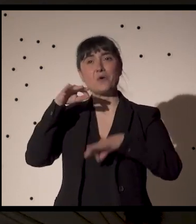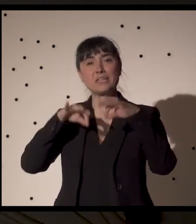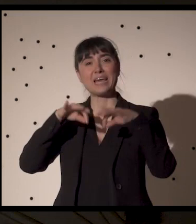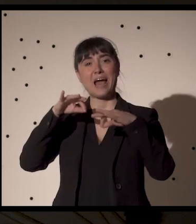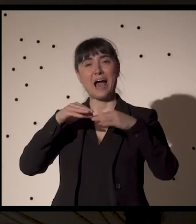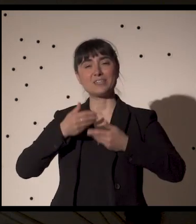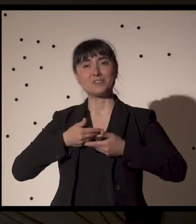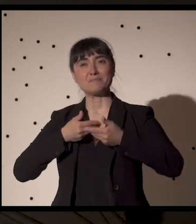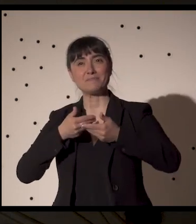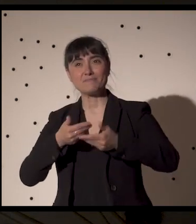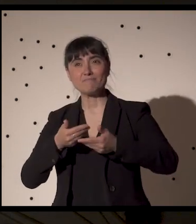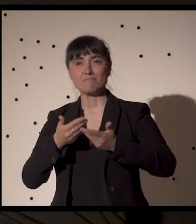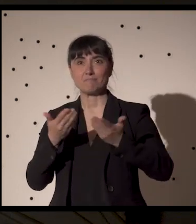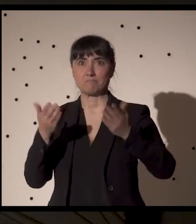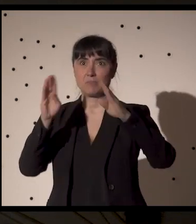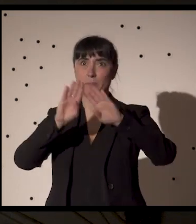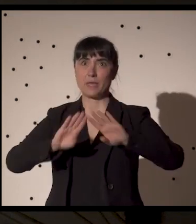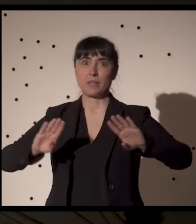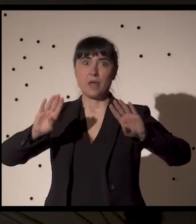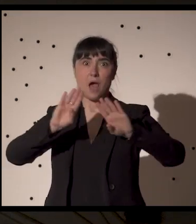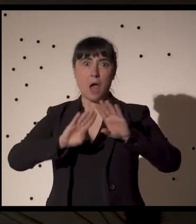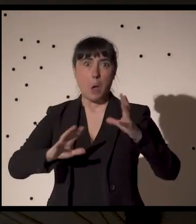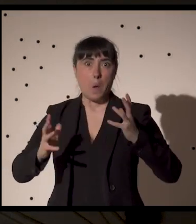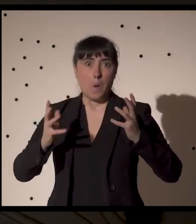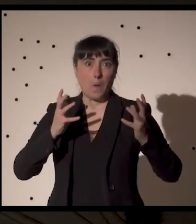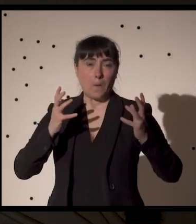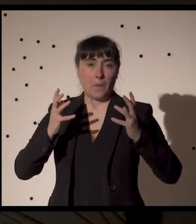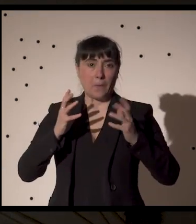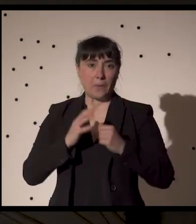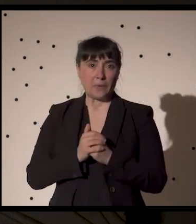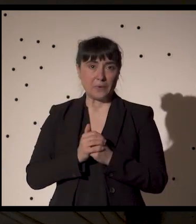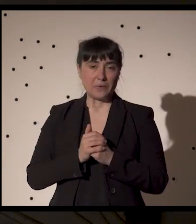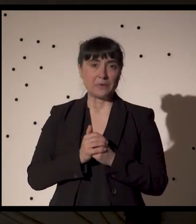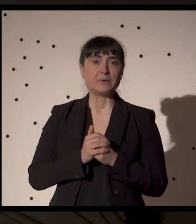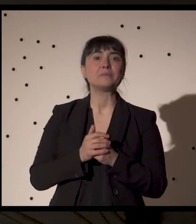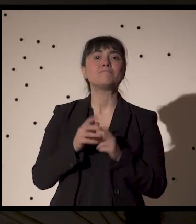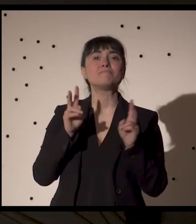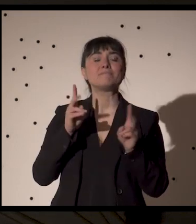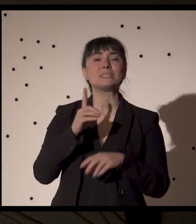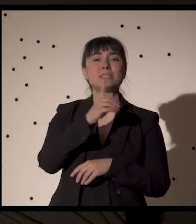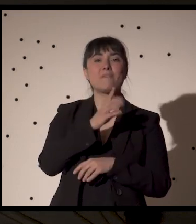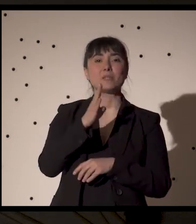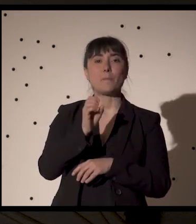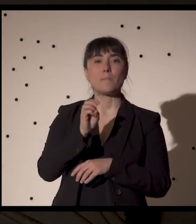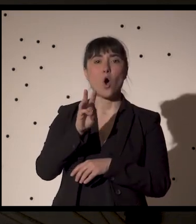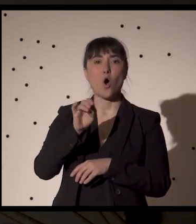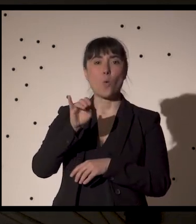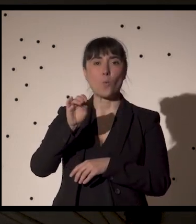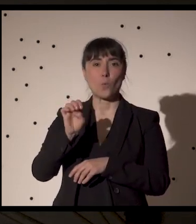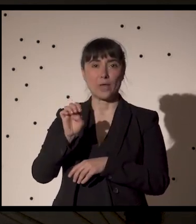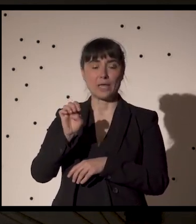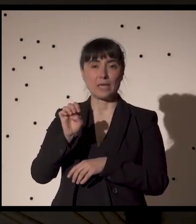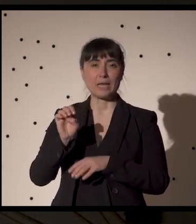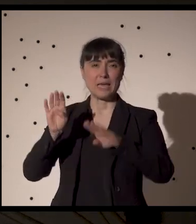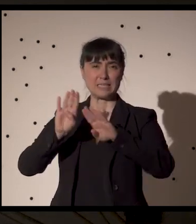performance straordinaria dedicata alla figura di David Bowie con l'interpretazione di Lazarus di questo spettacolo da parte